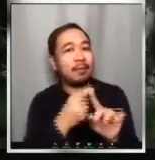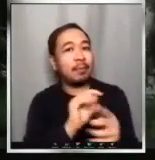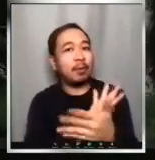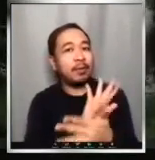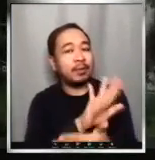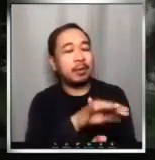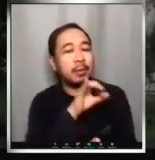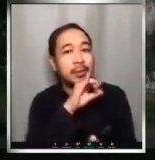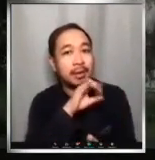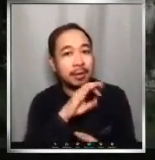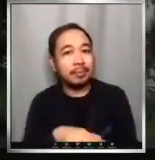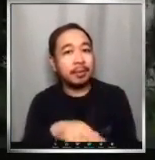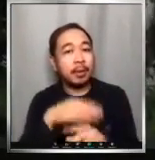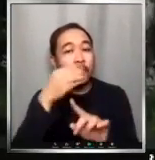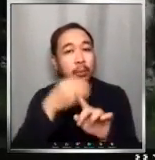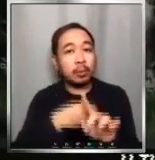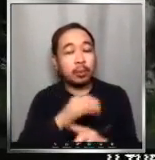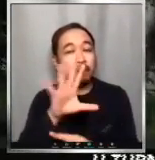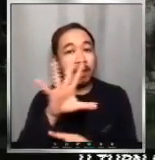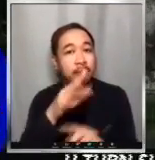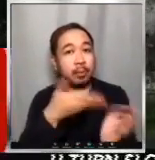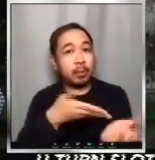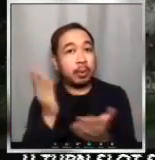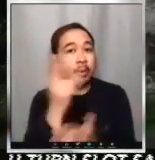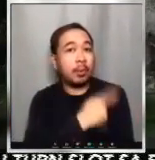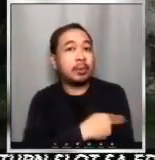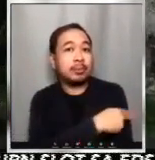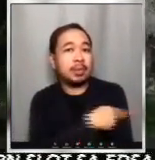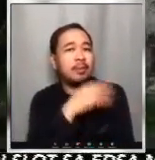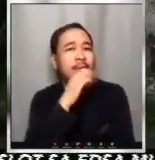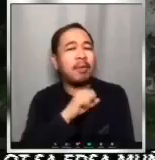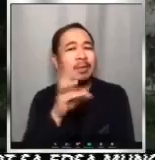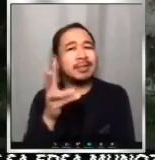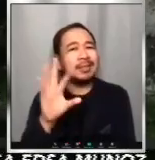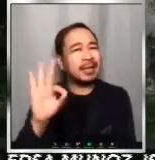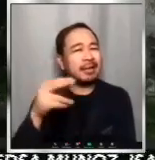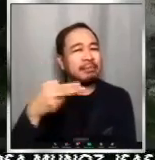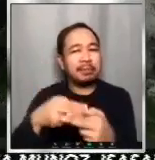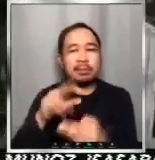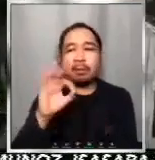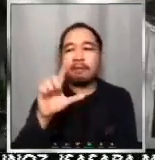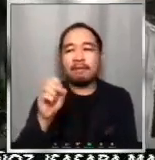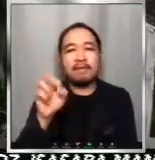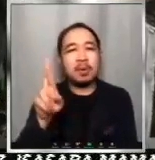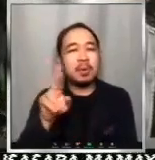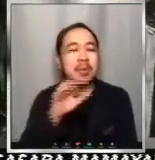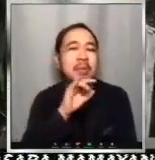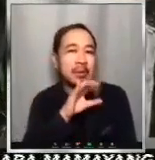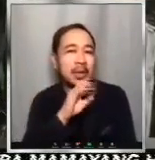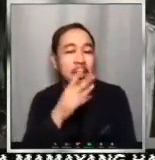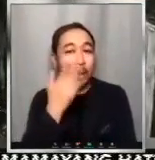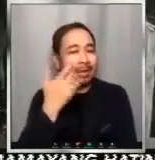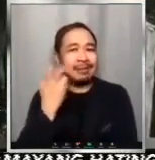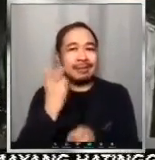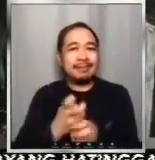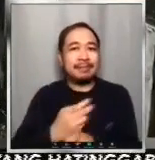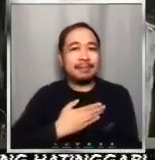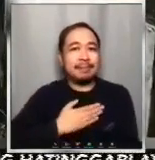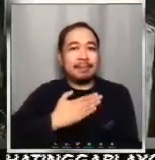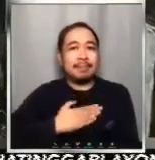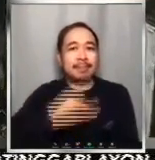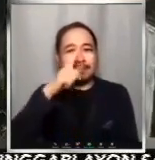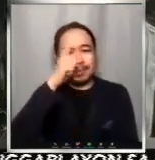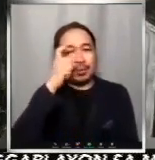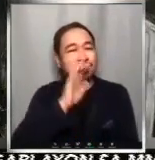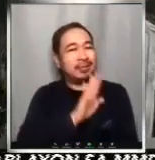sa ospital ang 69 years old na si Lola Flor Freche. Matapos mahirapan huminga, dala ng kanyang hika. Namatay